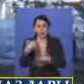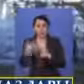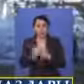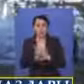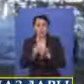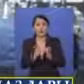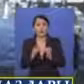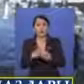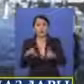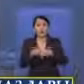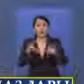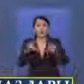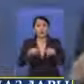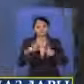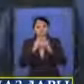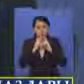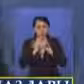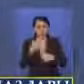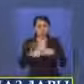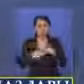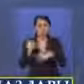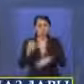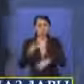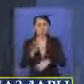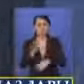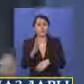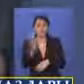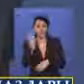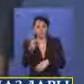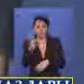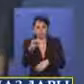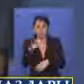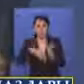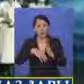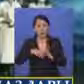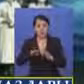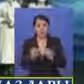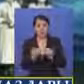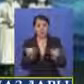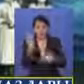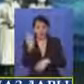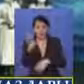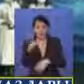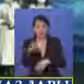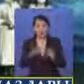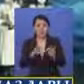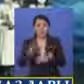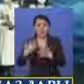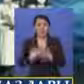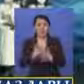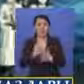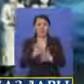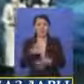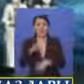14 кәсіпорын сыйлық аясындағы арнайы байқаудың жеңімпазы атанды. Өнімнің сапасы мен қызмет көрсету сапасындағы жетістіктер үшін